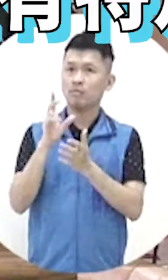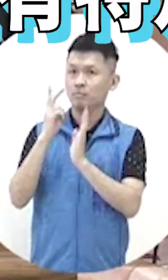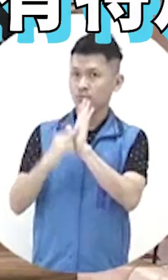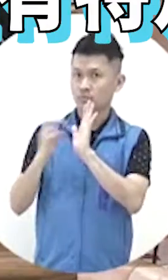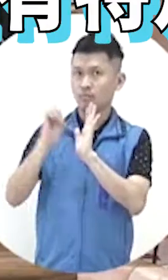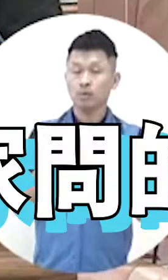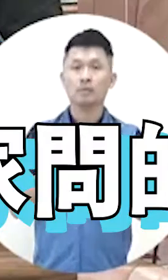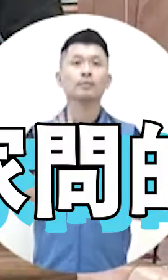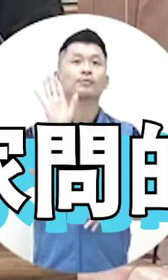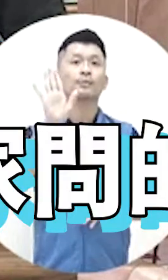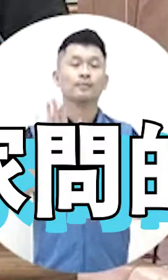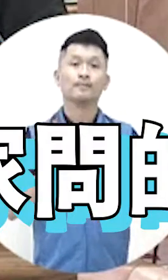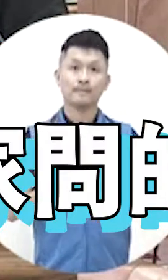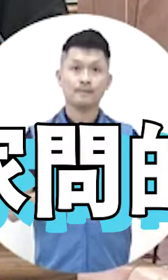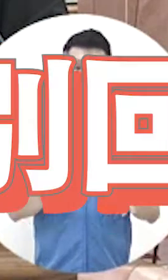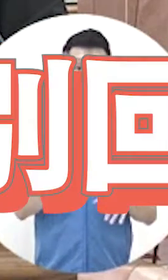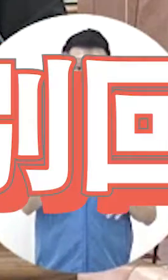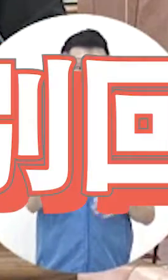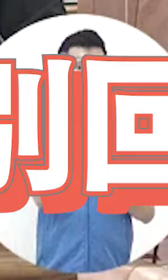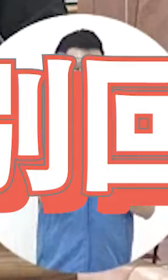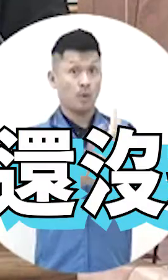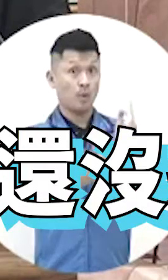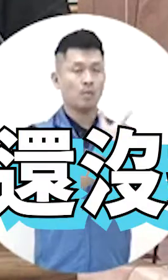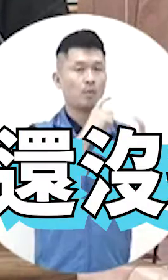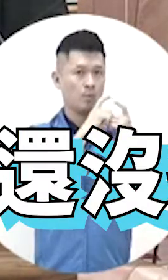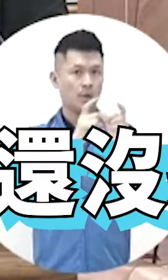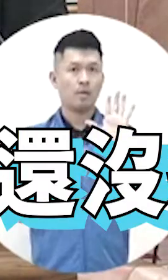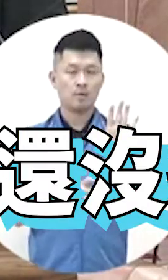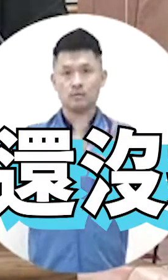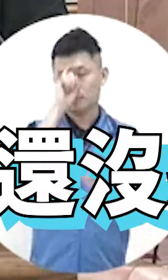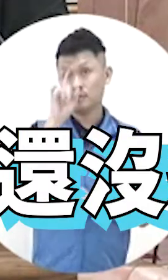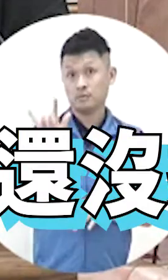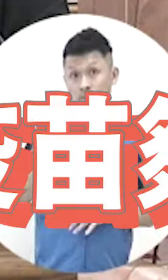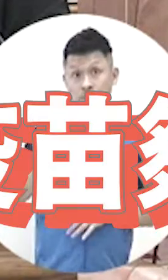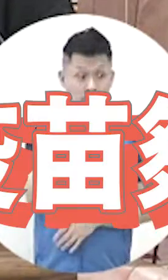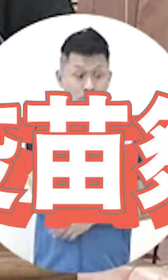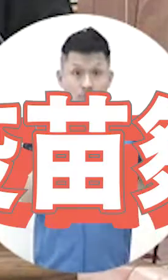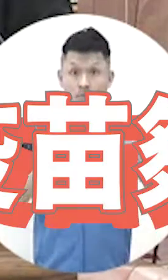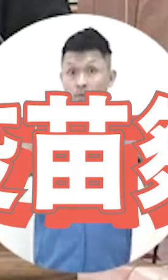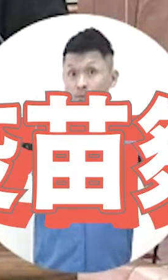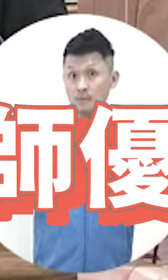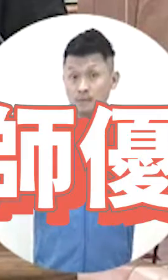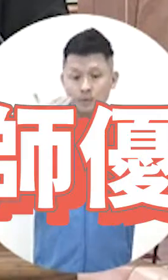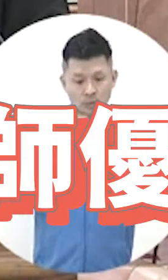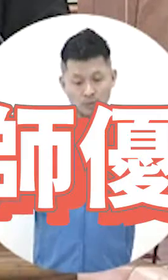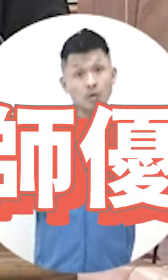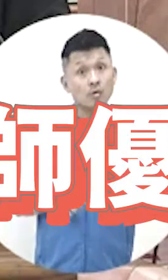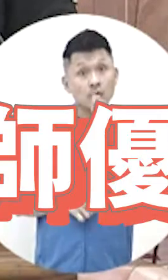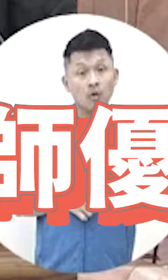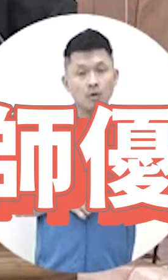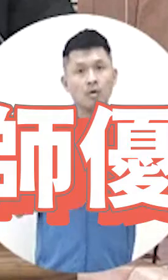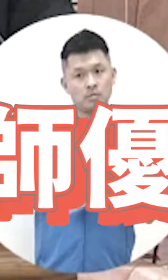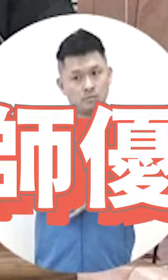经有特别借大家问的时候，也特别回应了，说希望老师还没有接种第二剂，如果疫苗够的话，能够给老